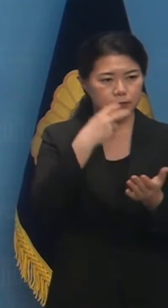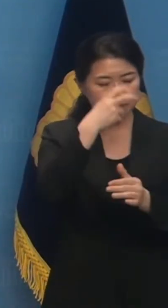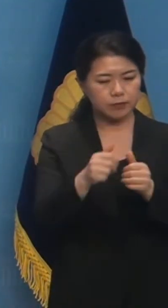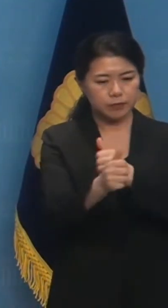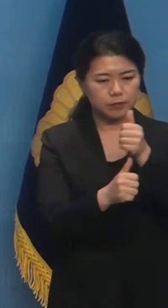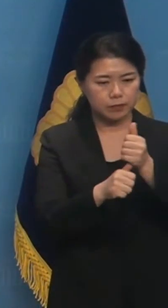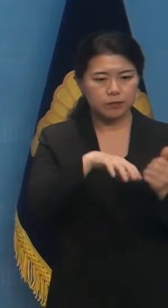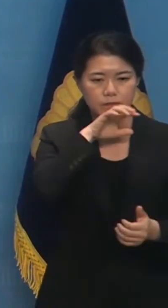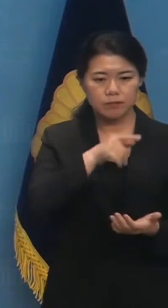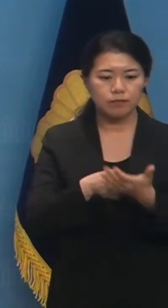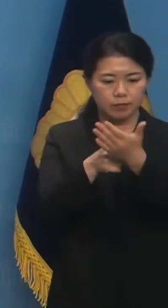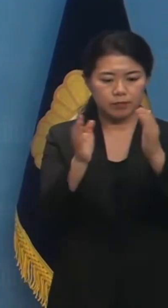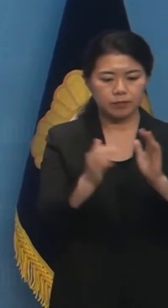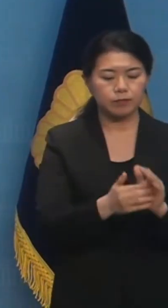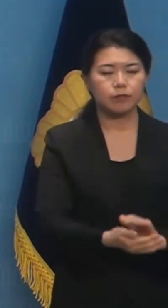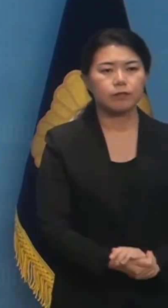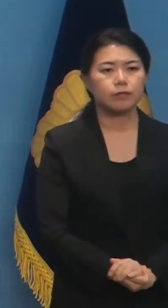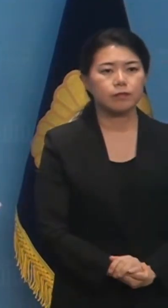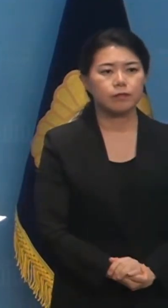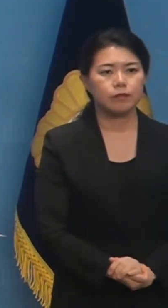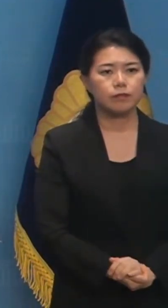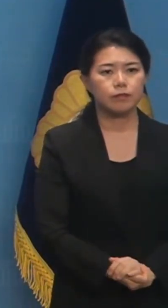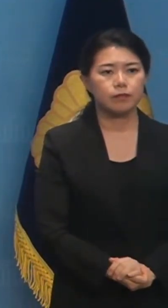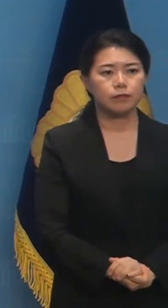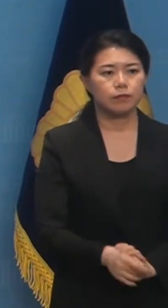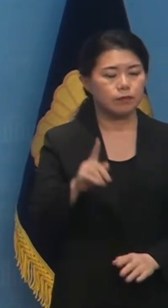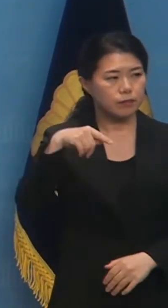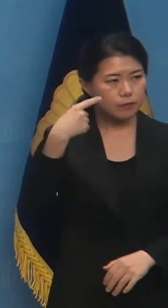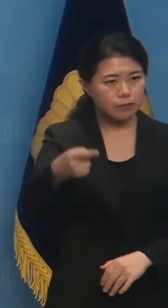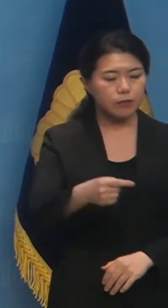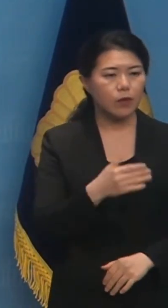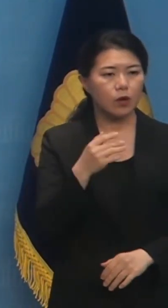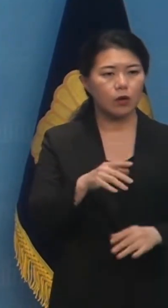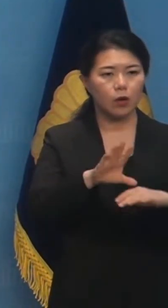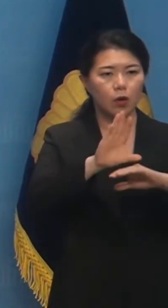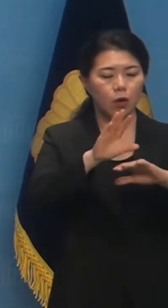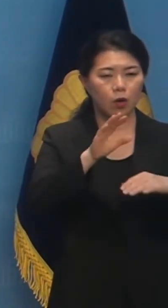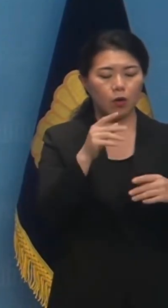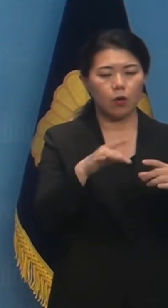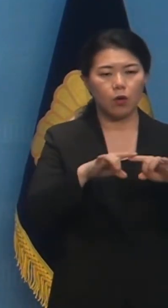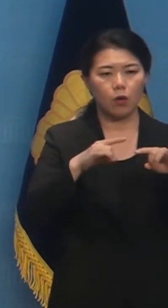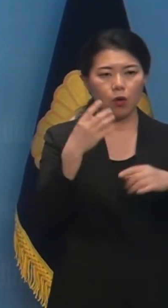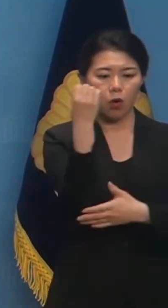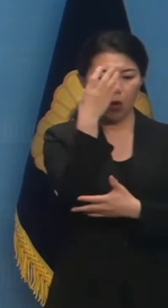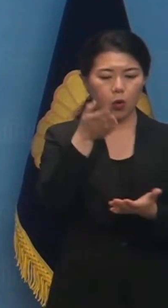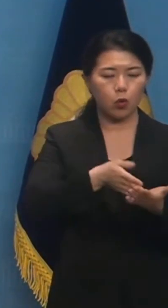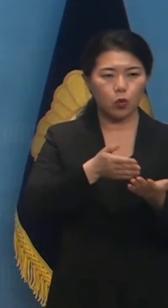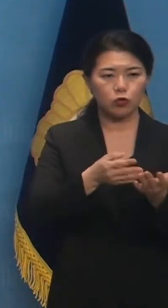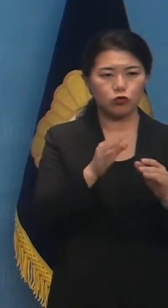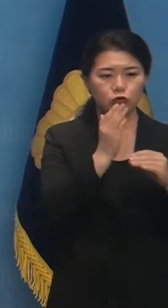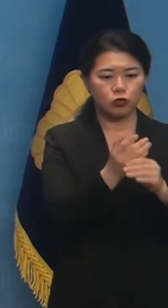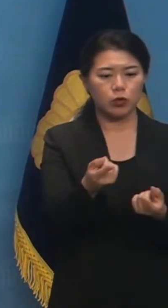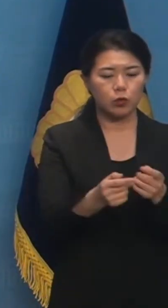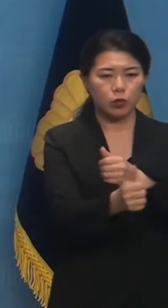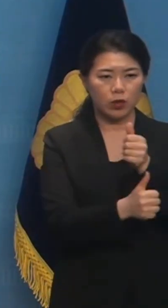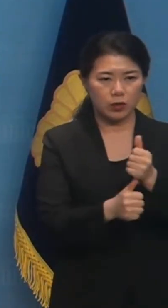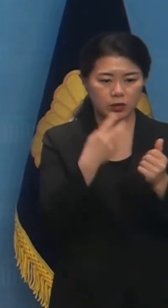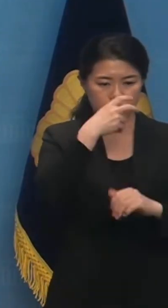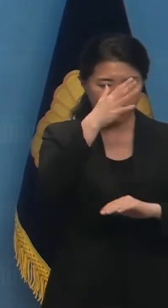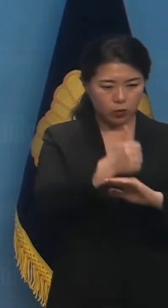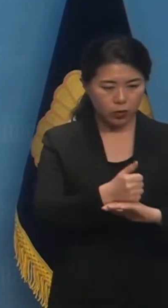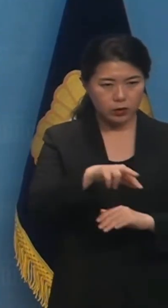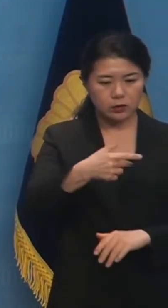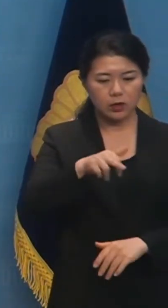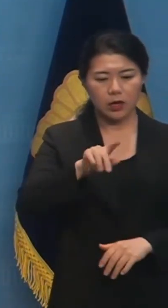선거보도심의위원회에 이의 신청하였음을 밝힙니다. 다음 어제 언론중재위원회 심의 결과를 보고드리겠습니다.